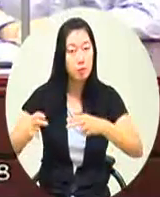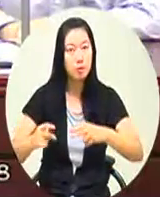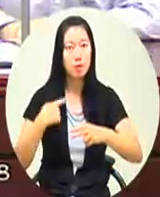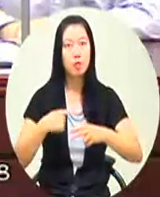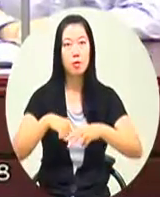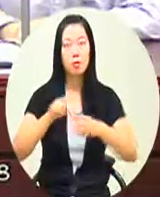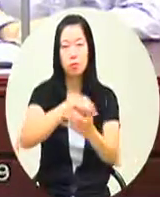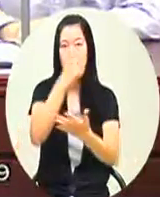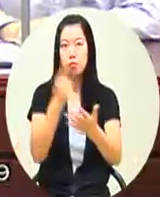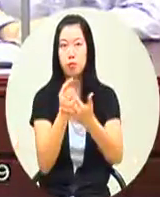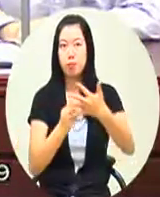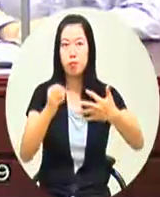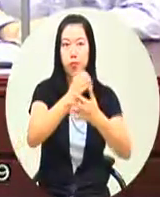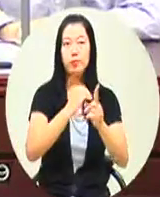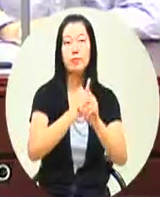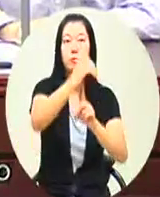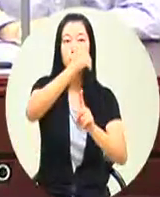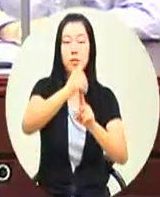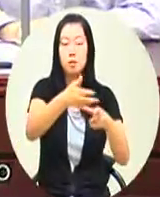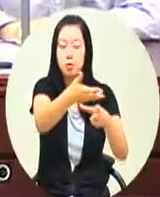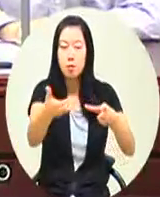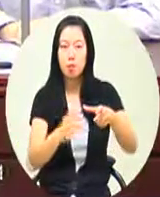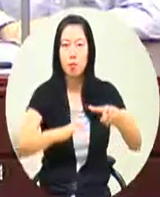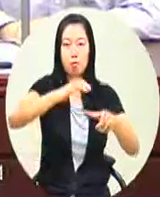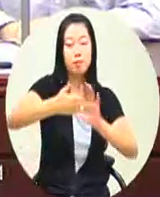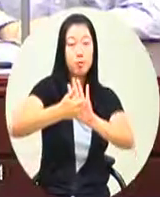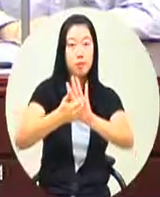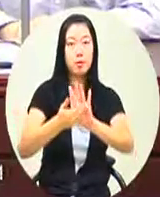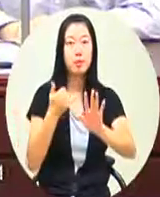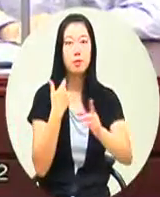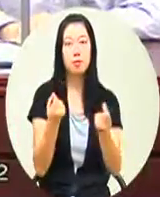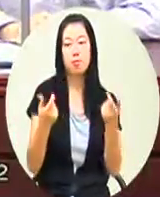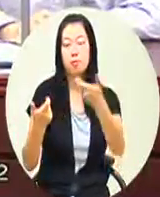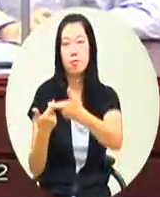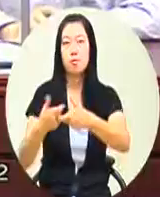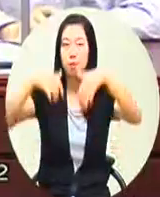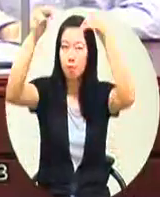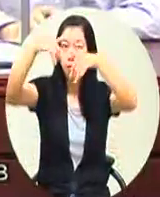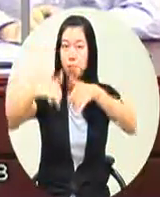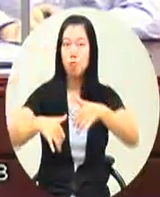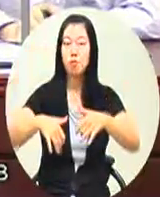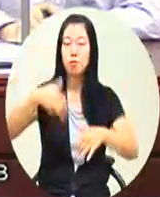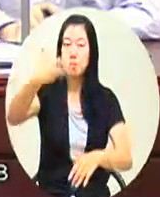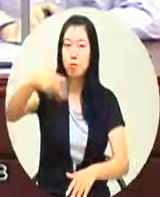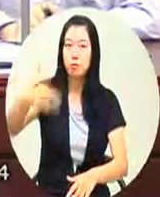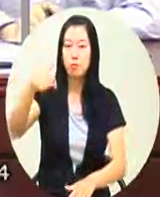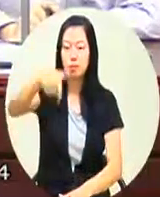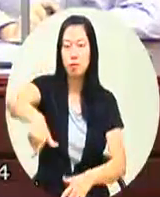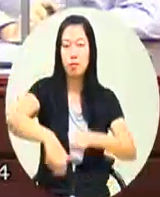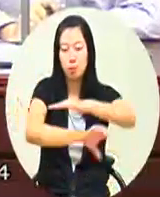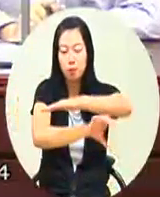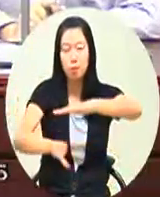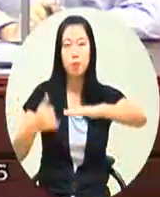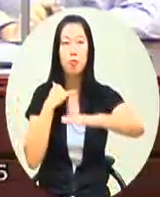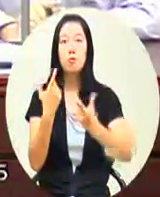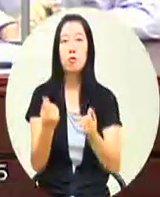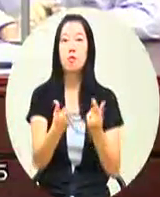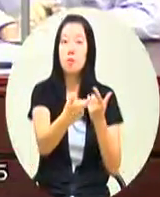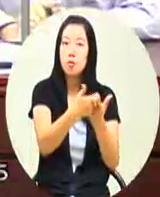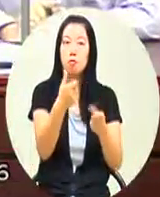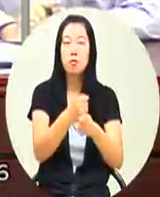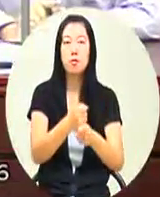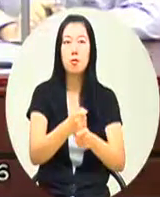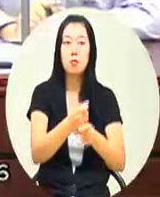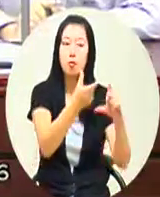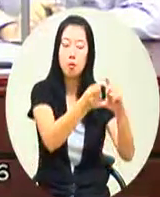我们的防洪功能这个部分，我们也搭配了这一个雨水下水道系统的规划，也搭配了这一个区域排